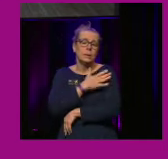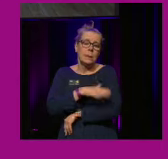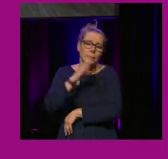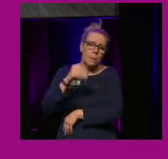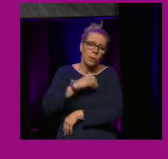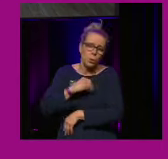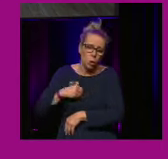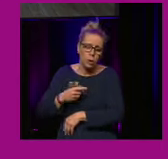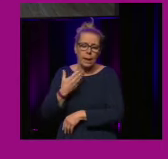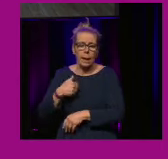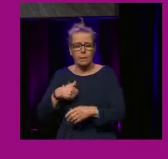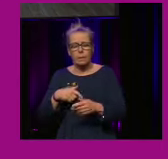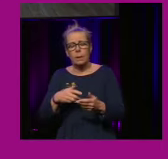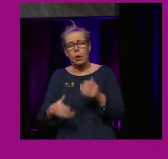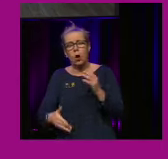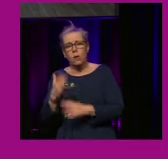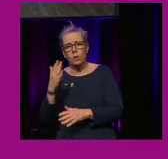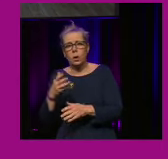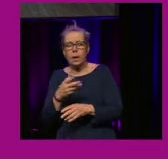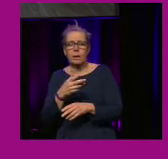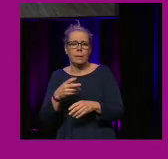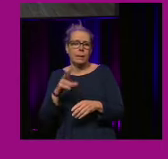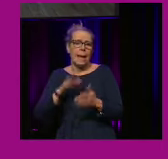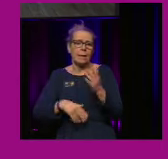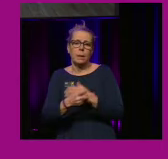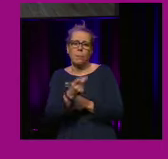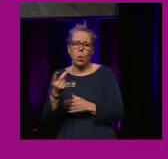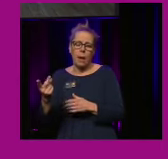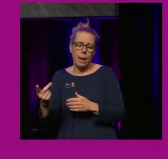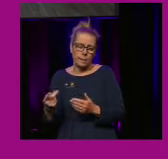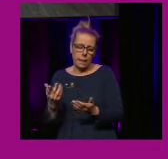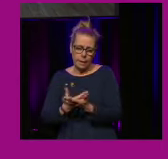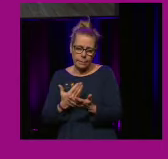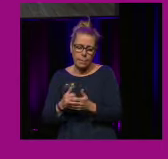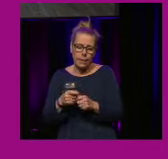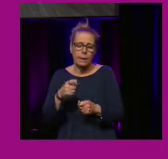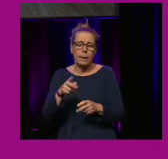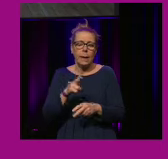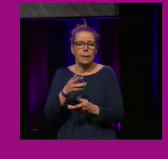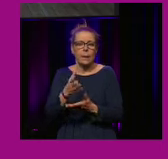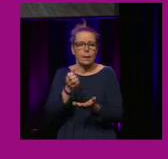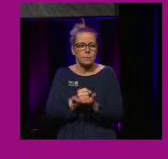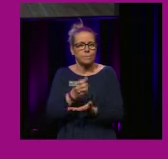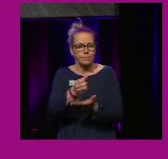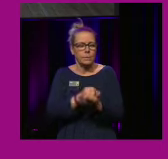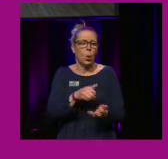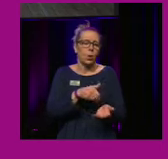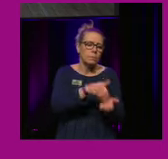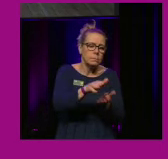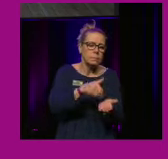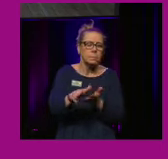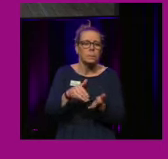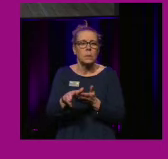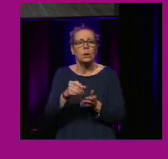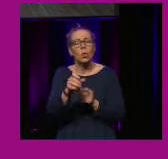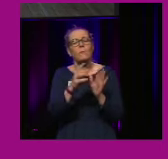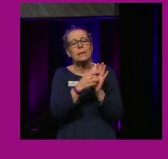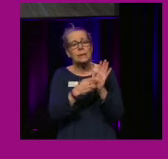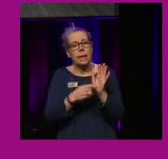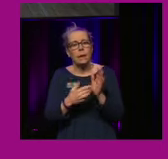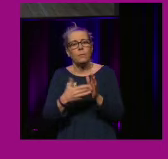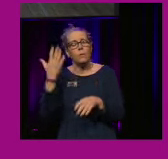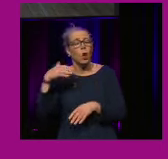avgöra enskilda ärenden än vad det är i många andra länder. Däremot vad gäller tillsättningar, avsättningar, där finns regler sedan tidigare och